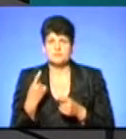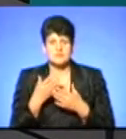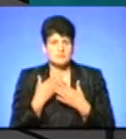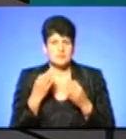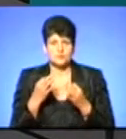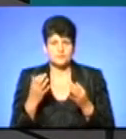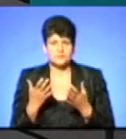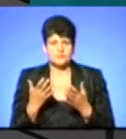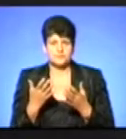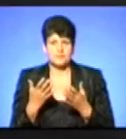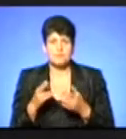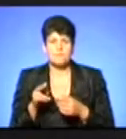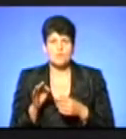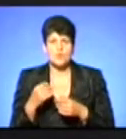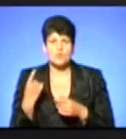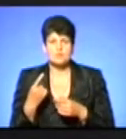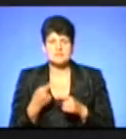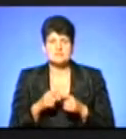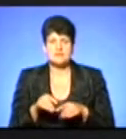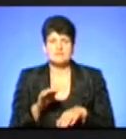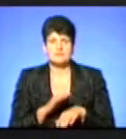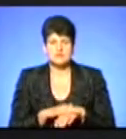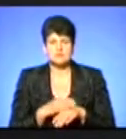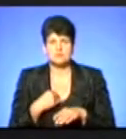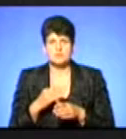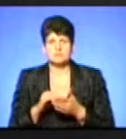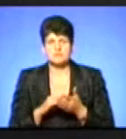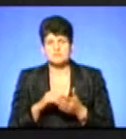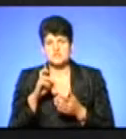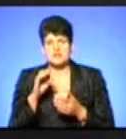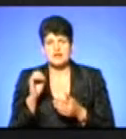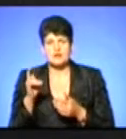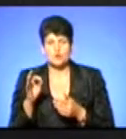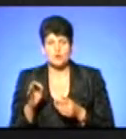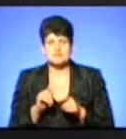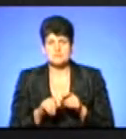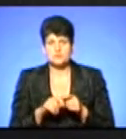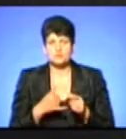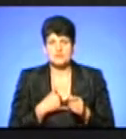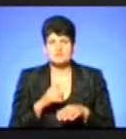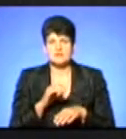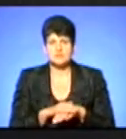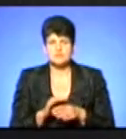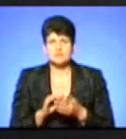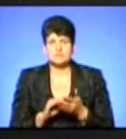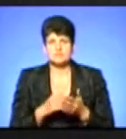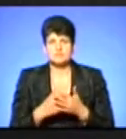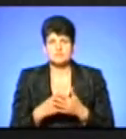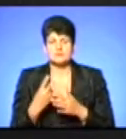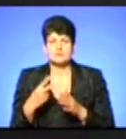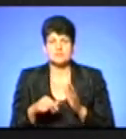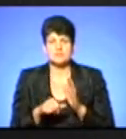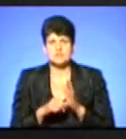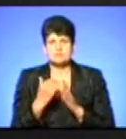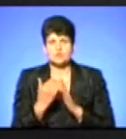немає жодного? Ну, звичайно, якщо ми розуміємо, що там... По області це фактично ми тільки складаємо державну екологічну інспекцію. У нас фактично зараз складено біля 26